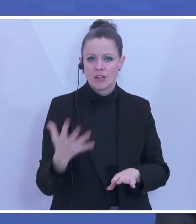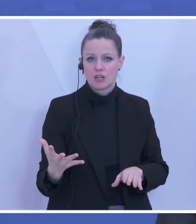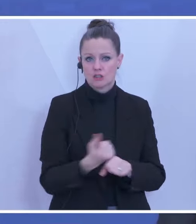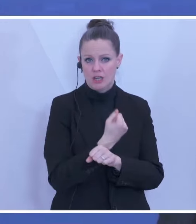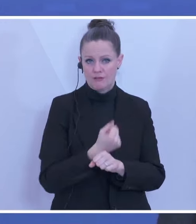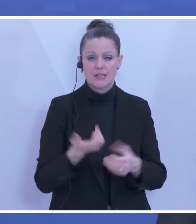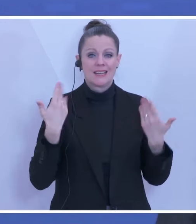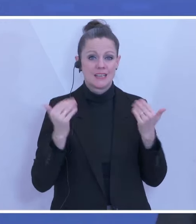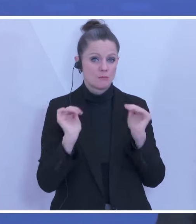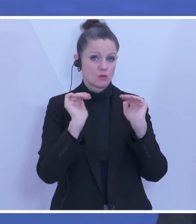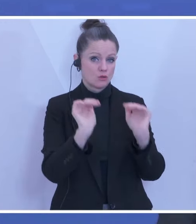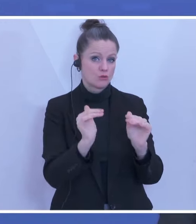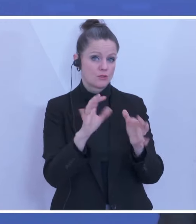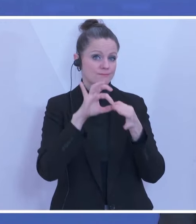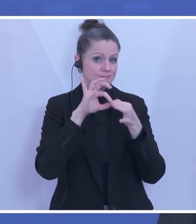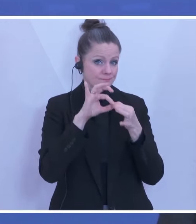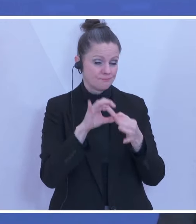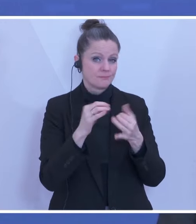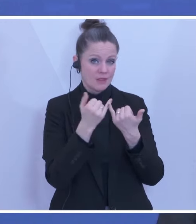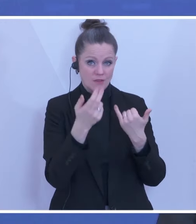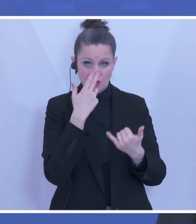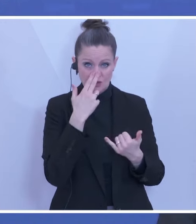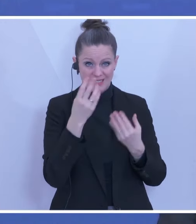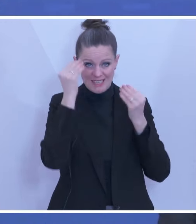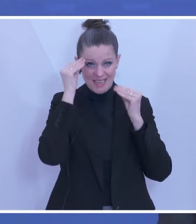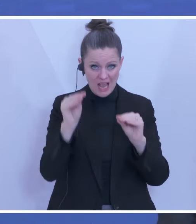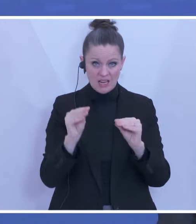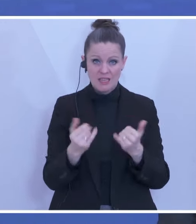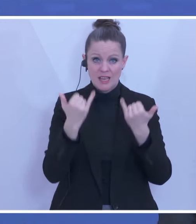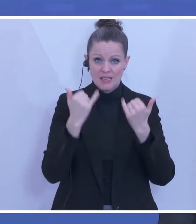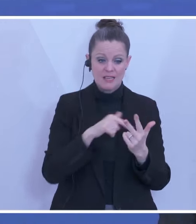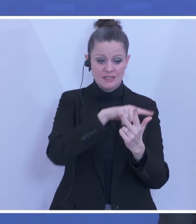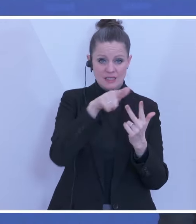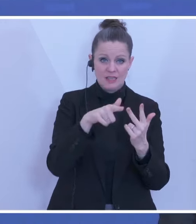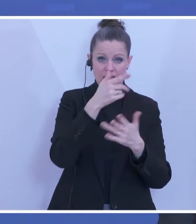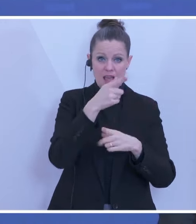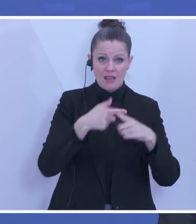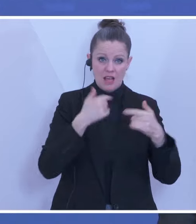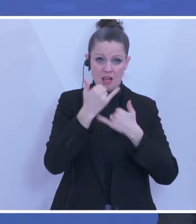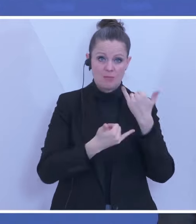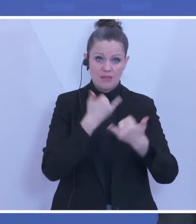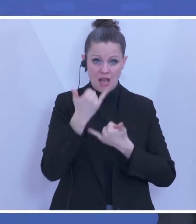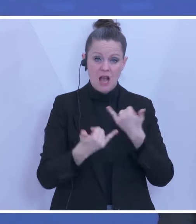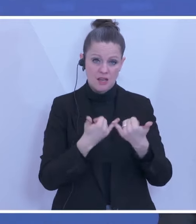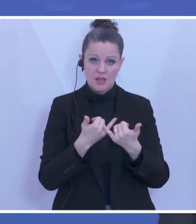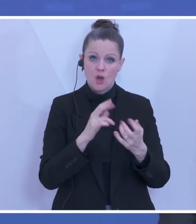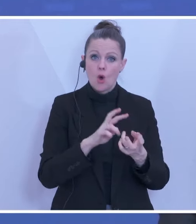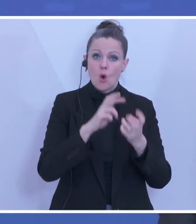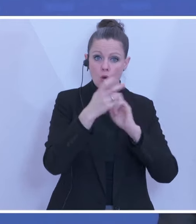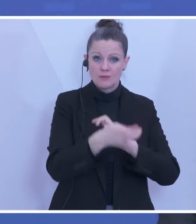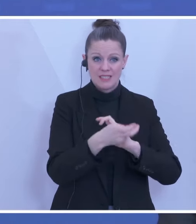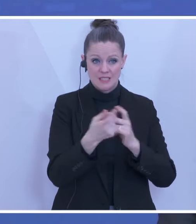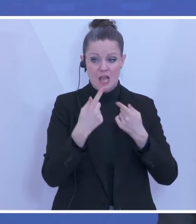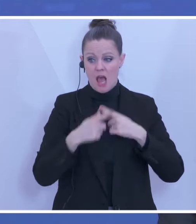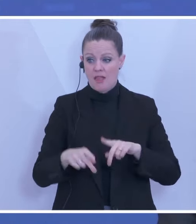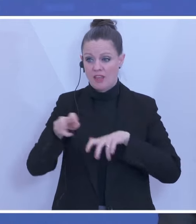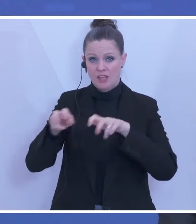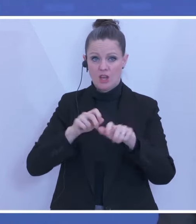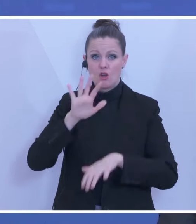betrifft, ist es so, dass wir ja ehrlicherweise mal die dreieinhalb Jahre so viel weitergebracht haben, wie andere 35 Jahre. Das